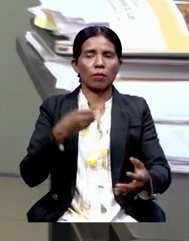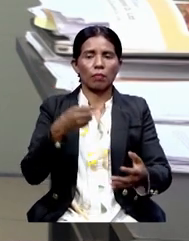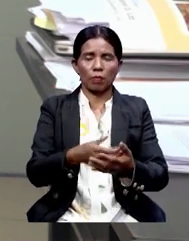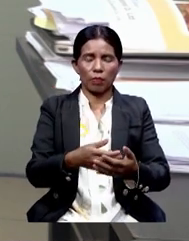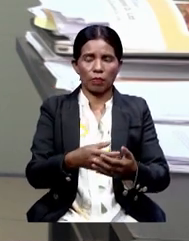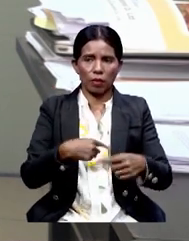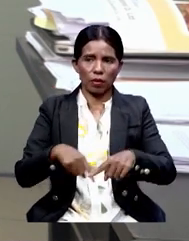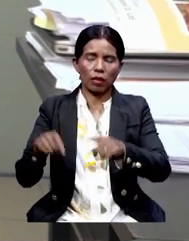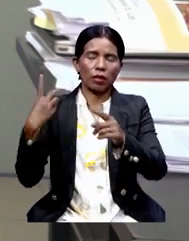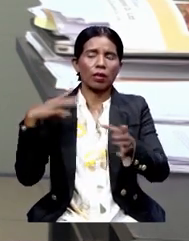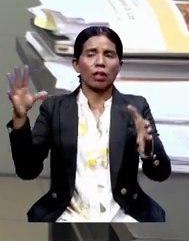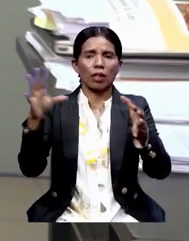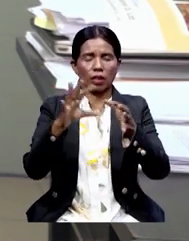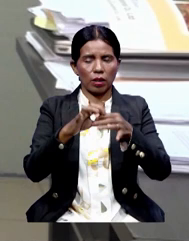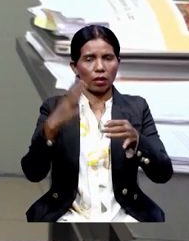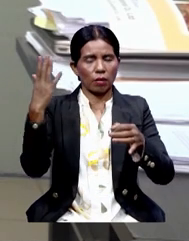bomba depois mo foi ita liga bai